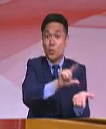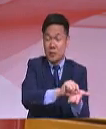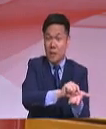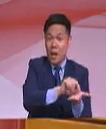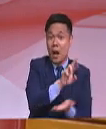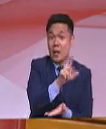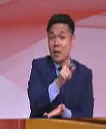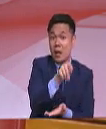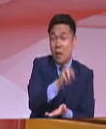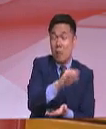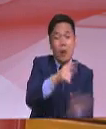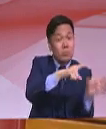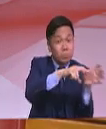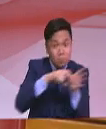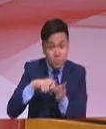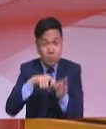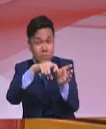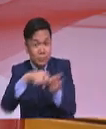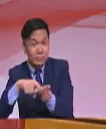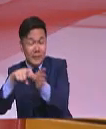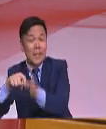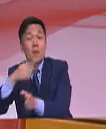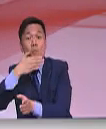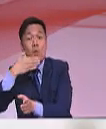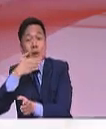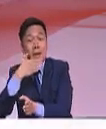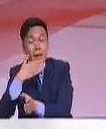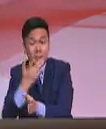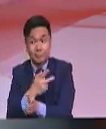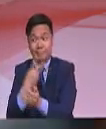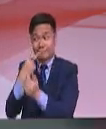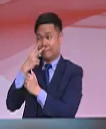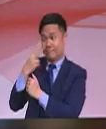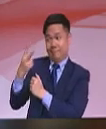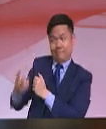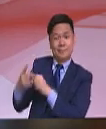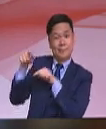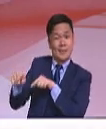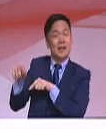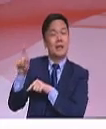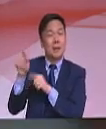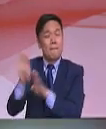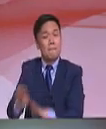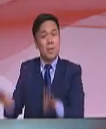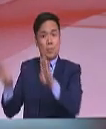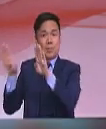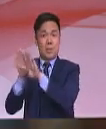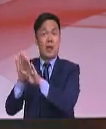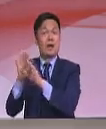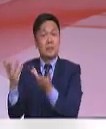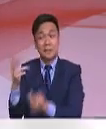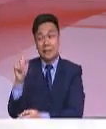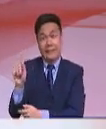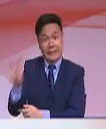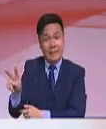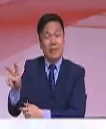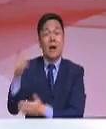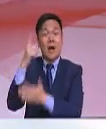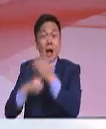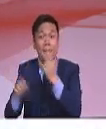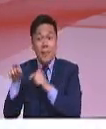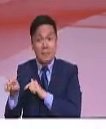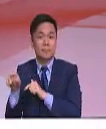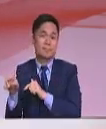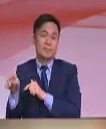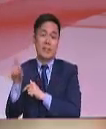dapat menarik penonton, golongan penonton muda khususnya untuk melihat paparan berita selanjutnya melalui TV. Apa yang kita siarkan